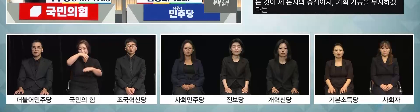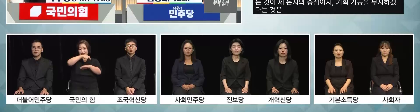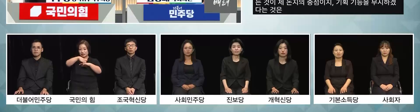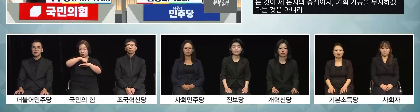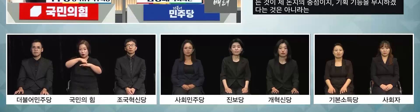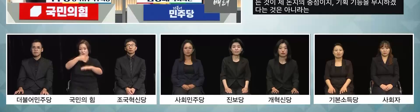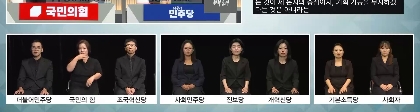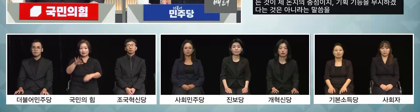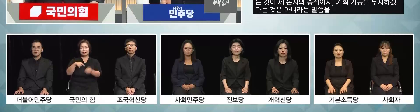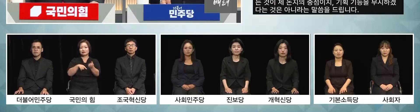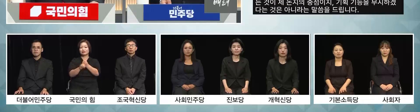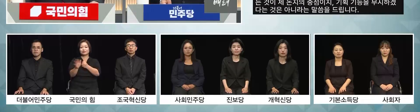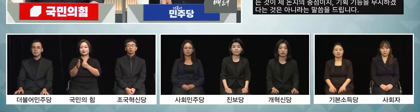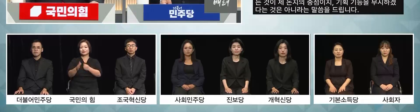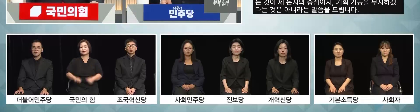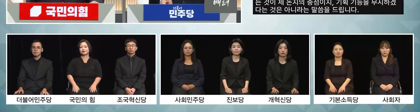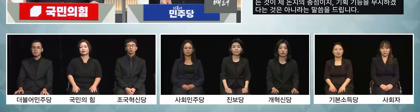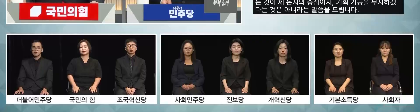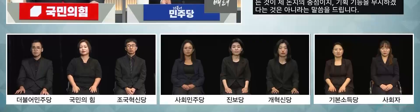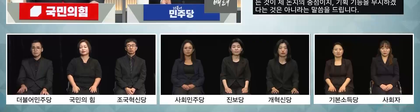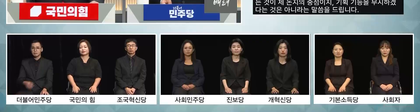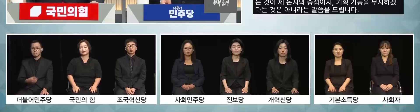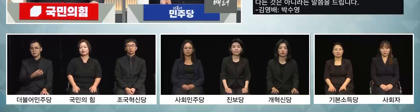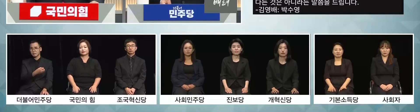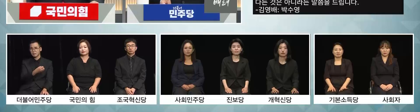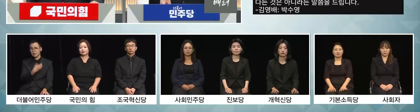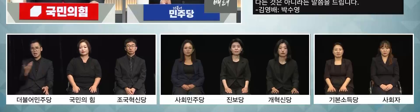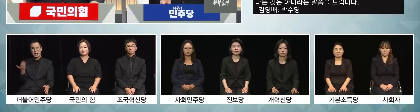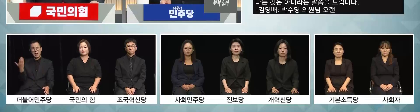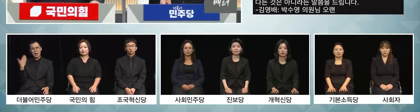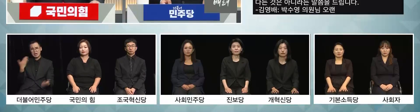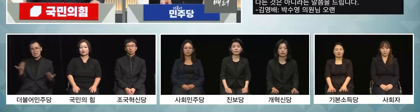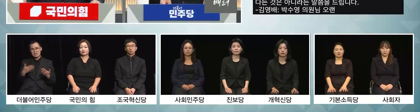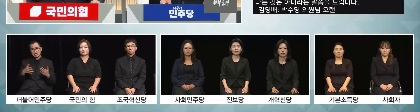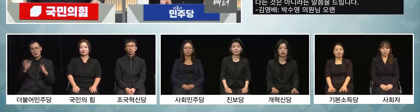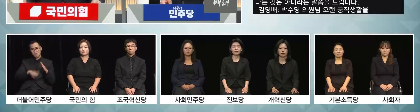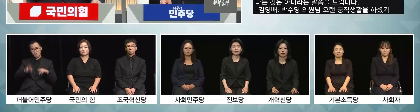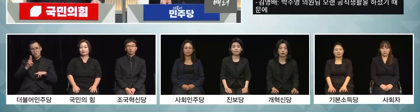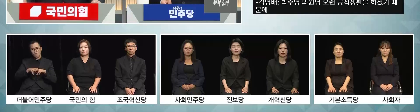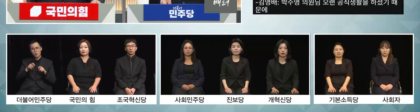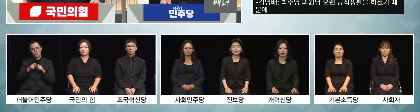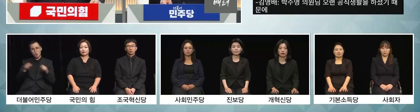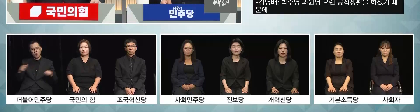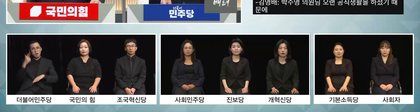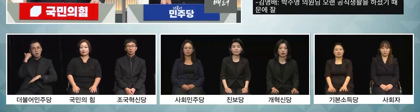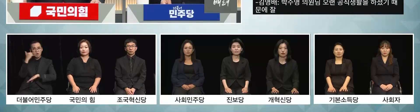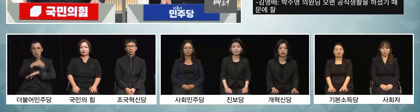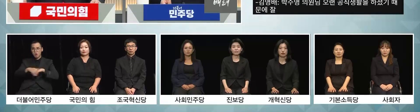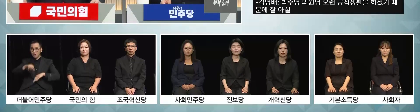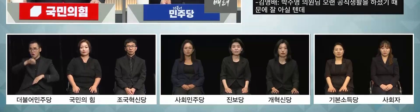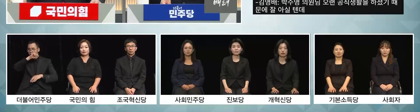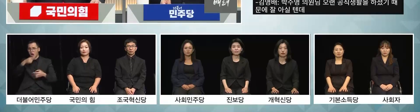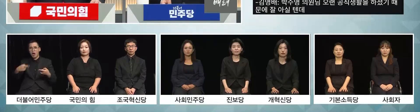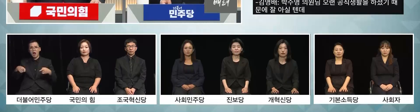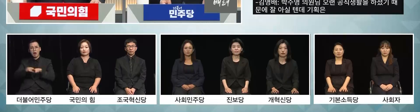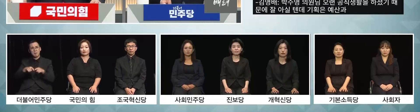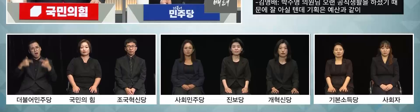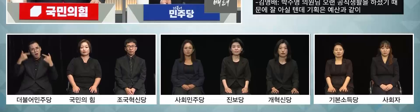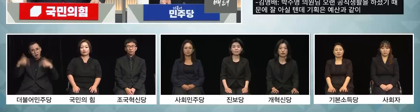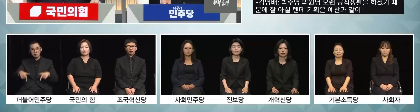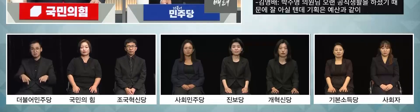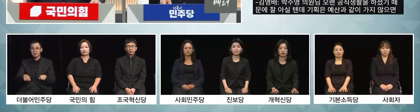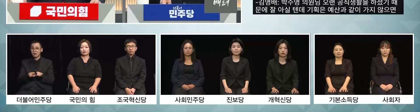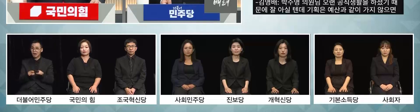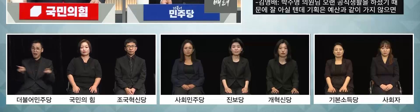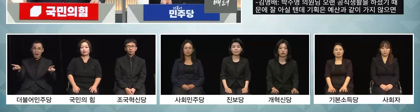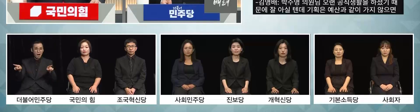말씀드립니다. 박수영 의원님 오랜 공직생활을 하셨기 때문에 잘 아실 텐데 기획은 예산과 같이 가지 않으면은